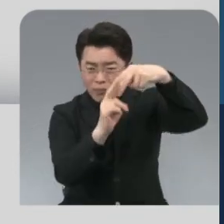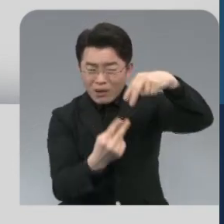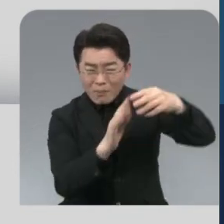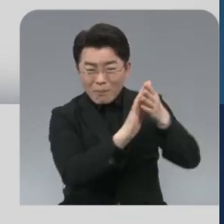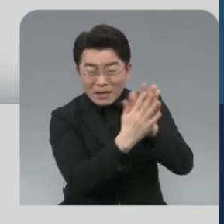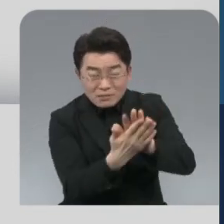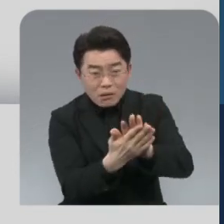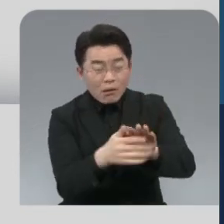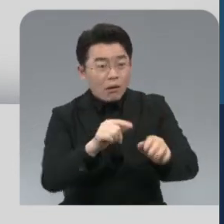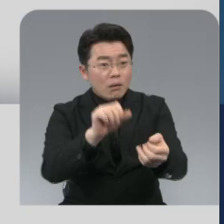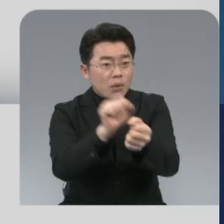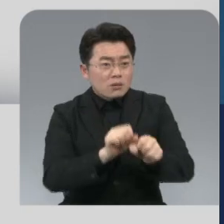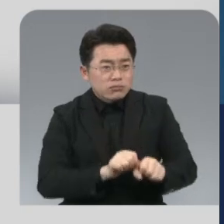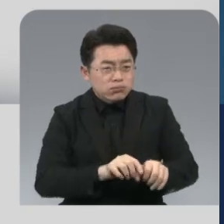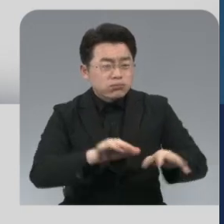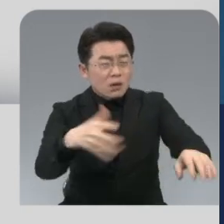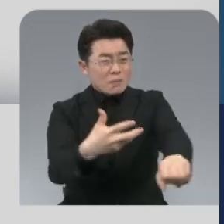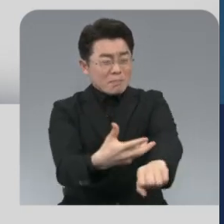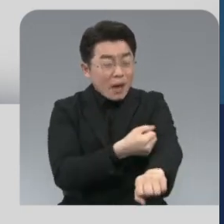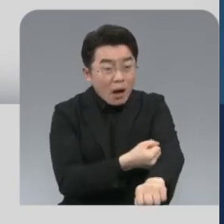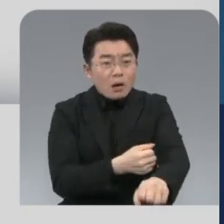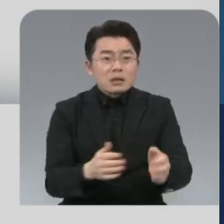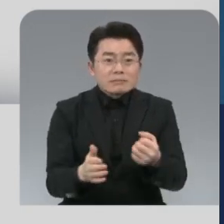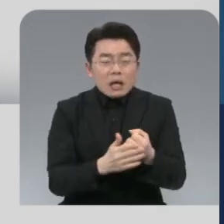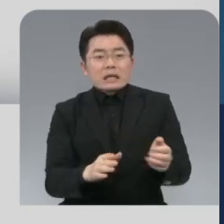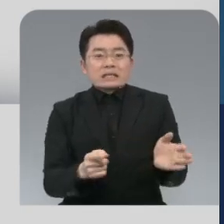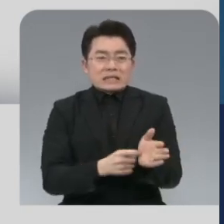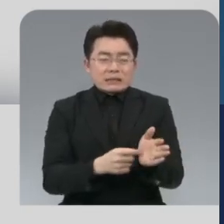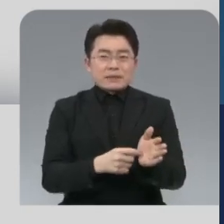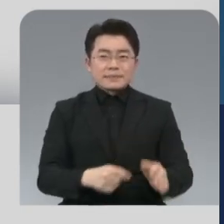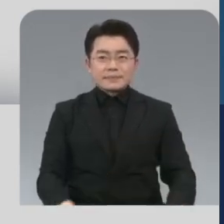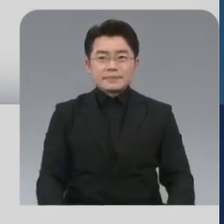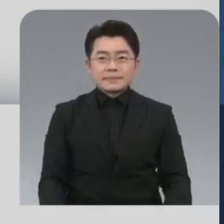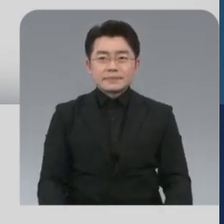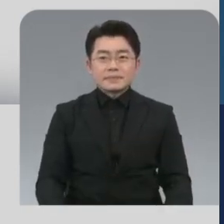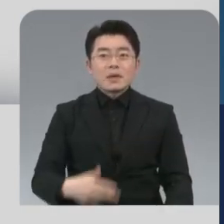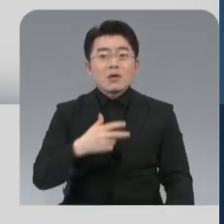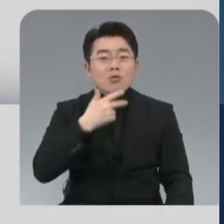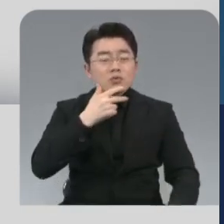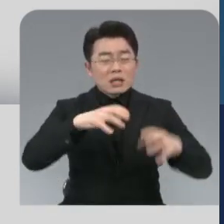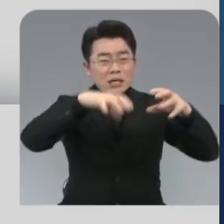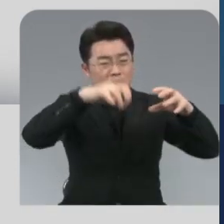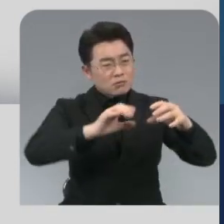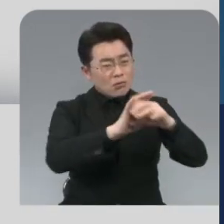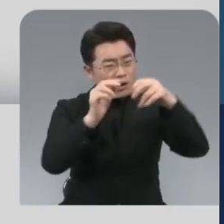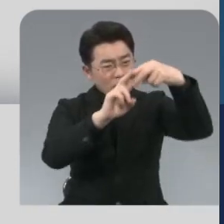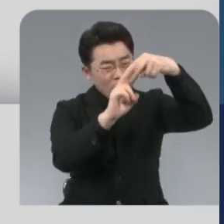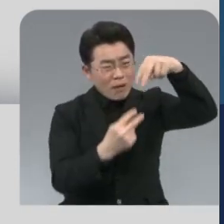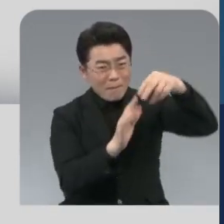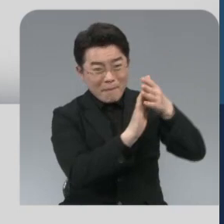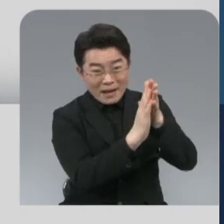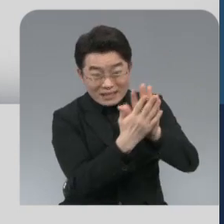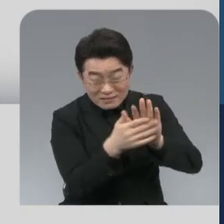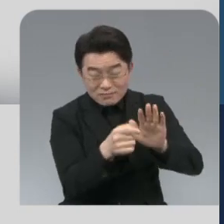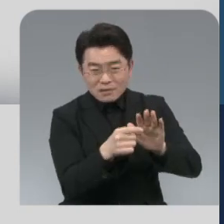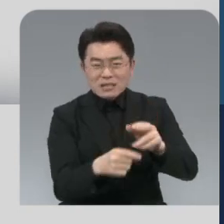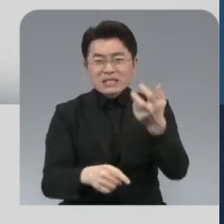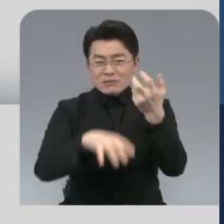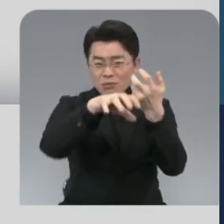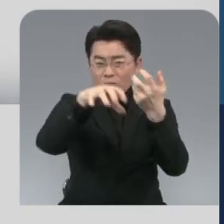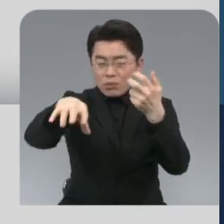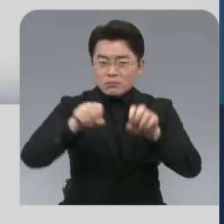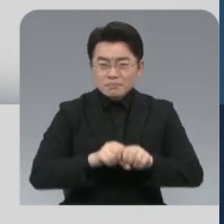올 상반기 중 집단 면역 달성에 비상이 걸렸습니다. 영국발 변이 바이러스는 벌써 70개 나라로